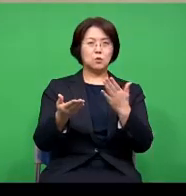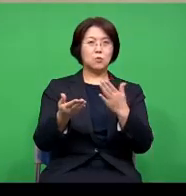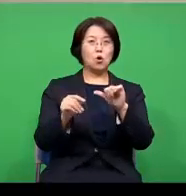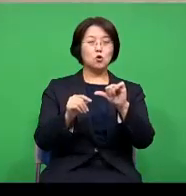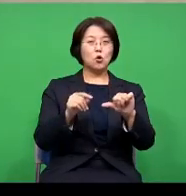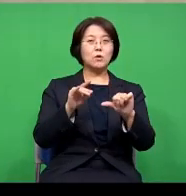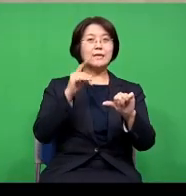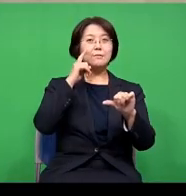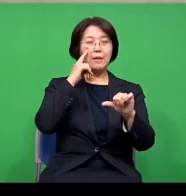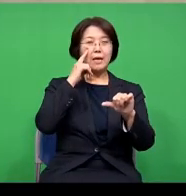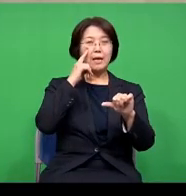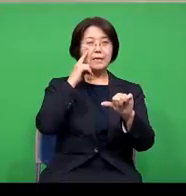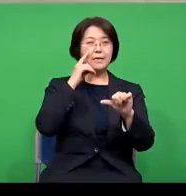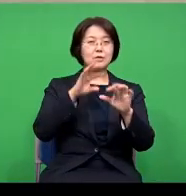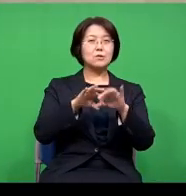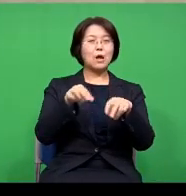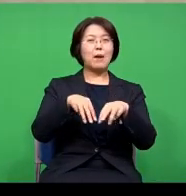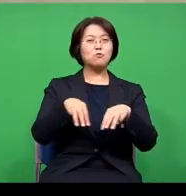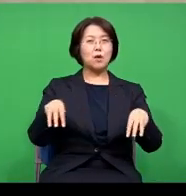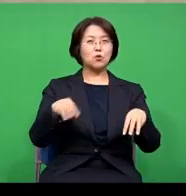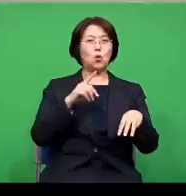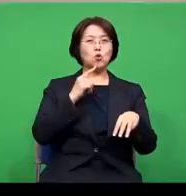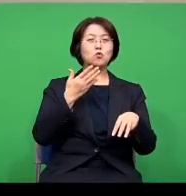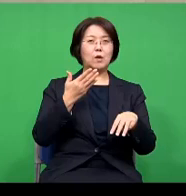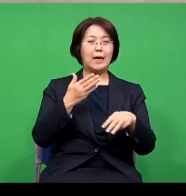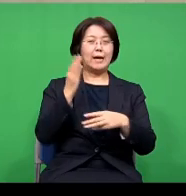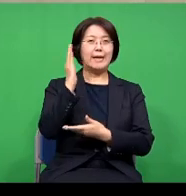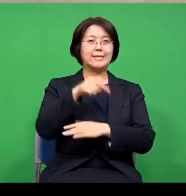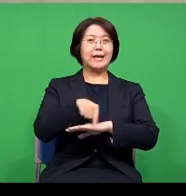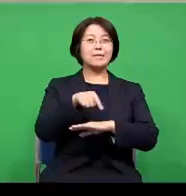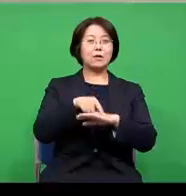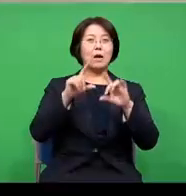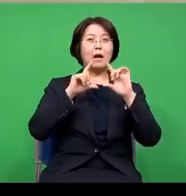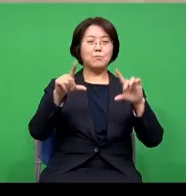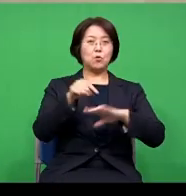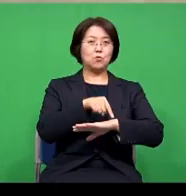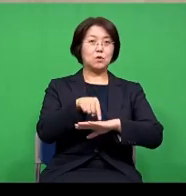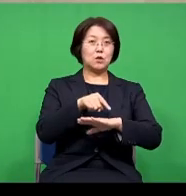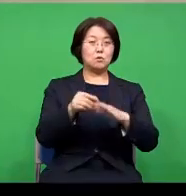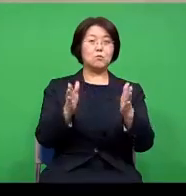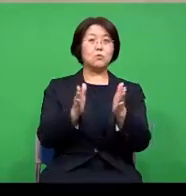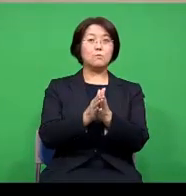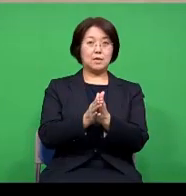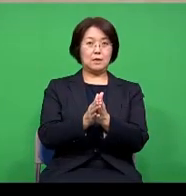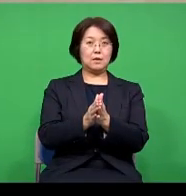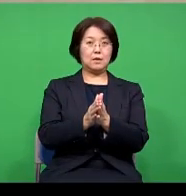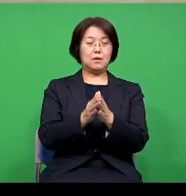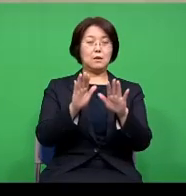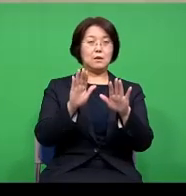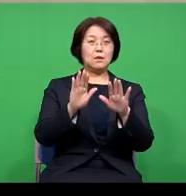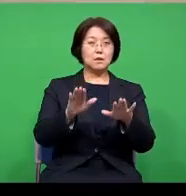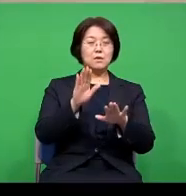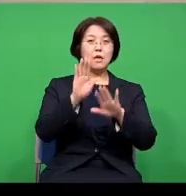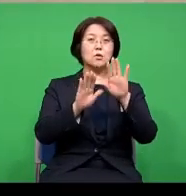けたその、マニフェストといいますか、その政策の発表のスケジュールも含めて、まあ、